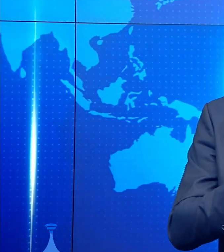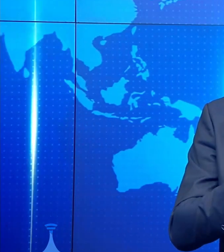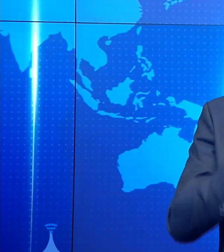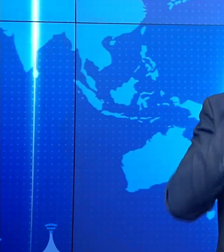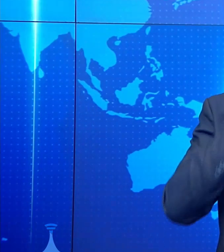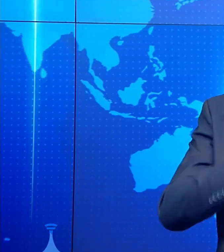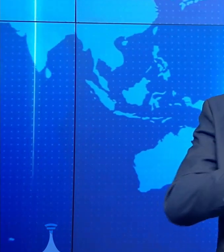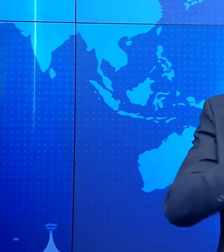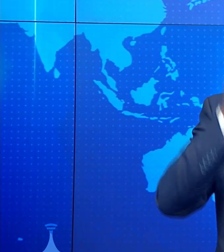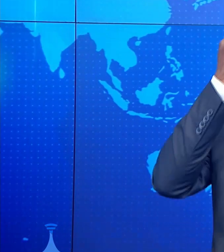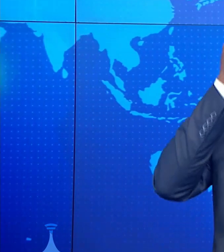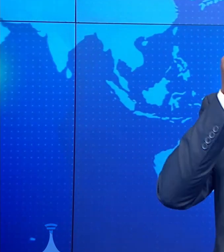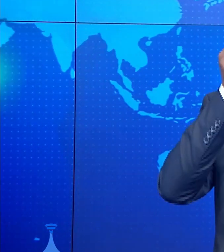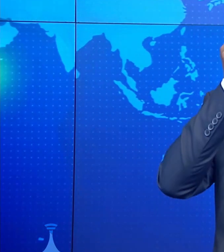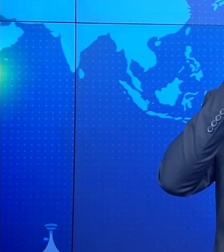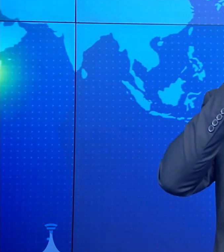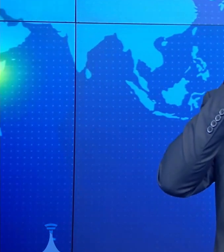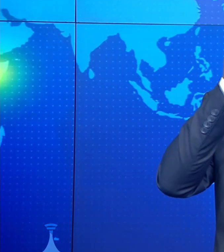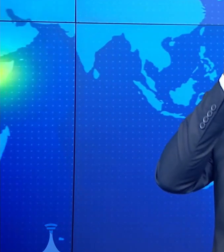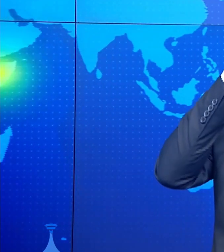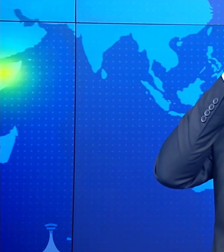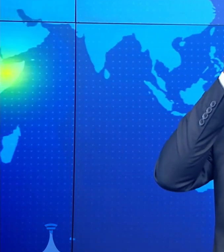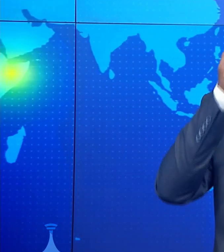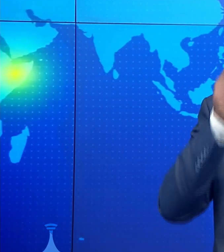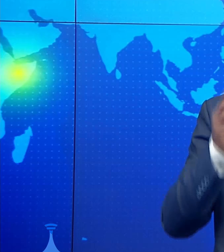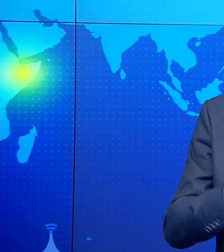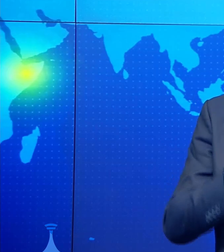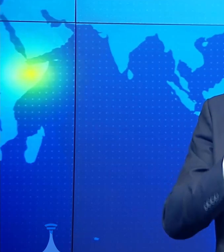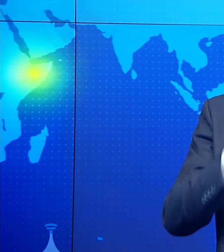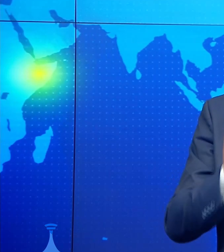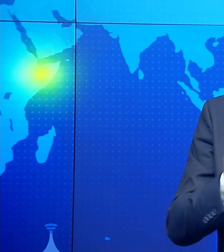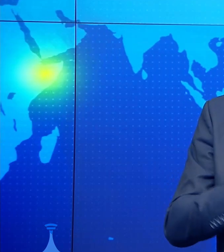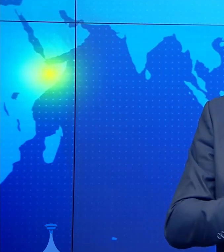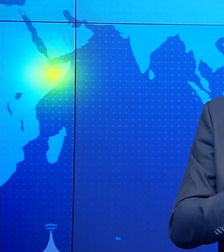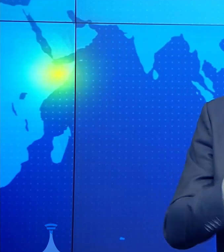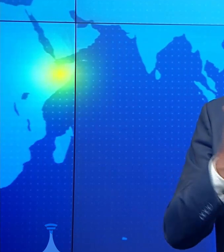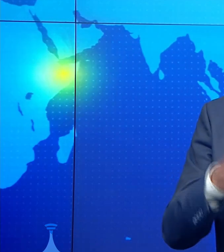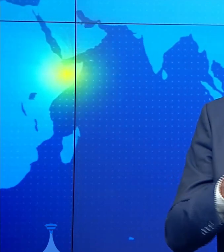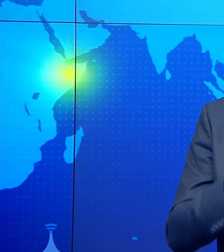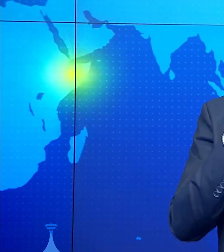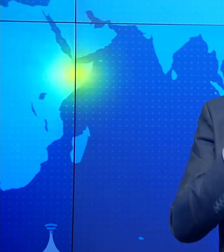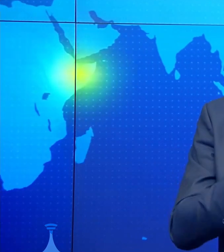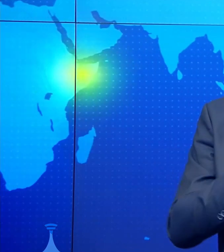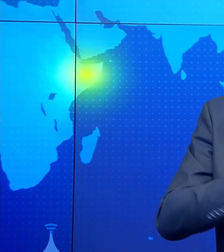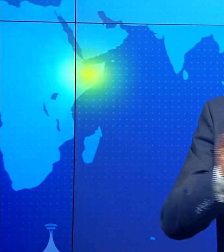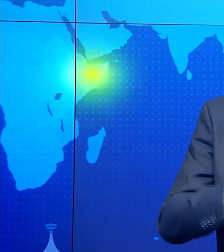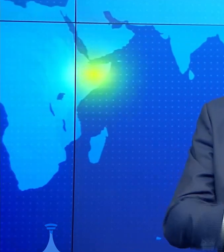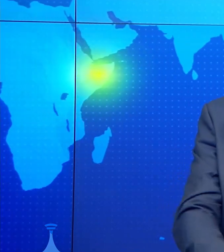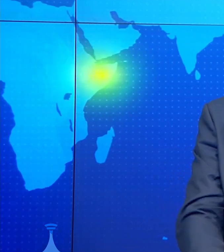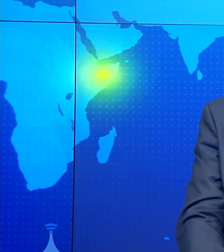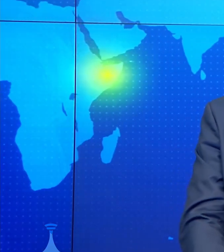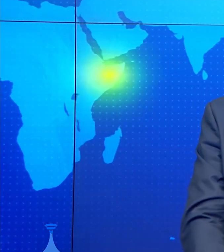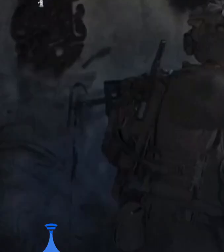ገለጸች። የእስራኤል ጠቅላይ ሚኒስትር ቤንያሚን ኔታንያሁ በሰሜን ጋዛ ሰርጥ ድንገተኛ ጉብኝት